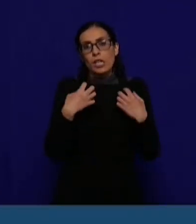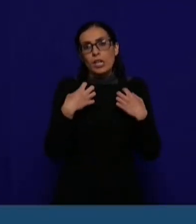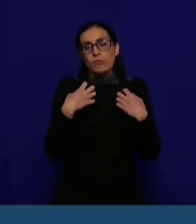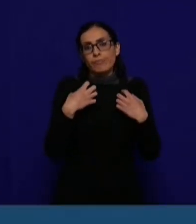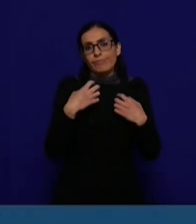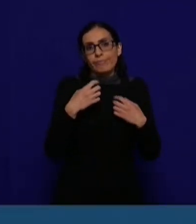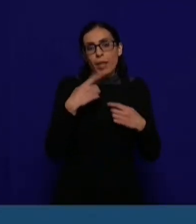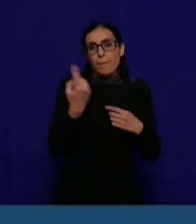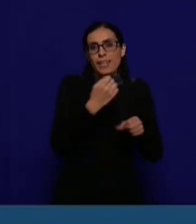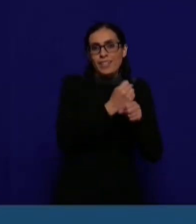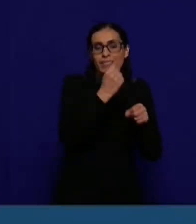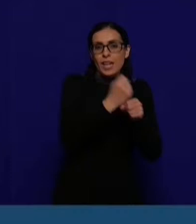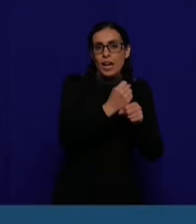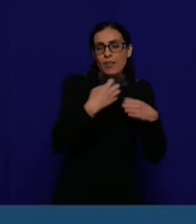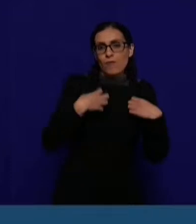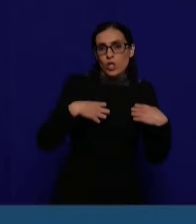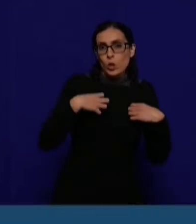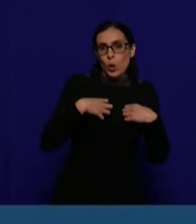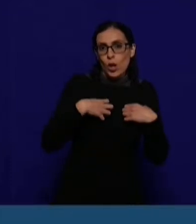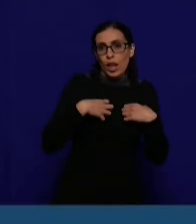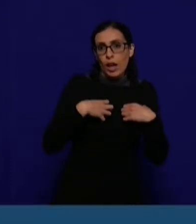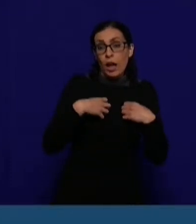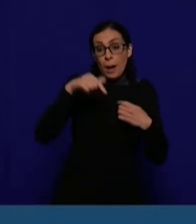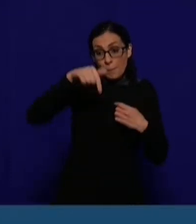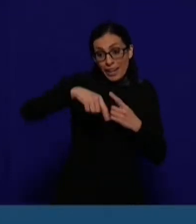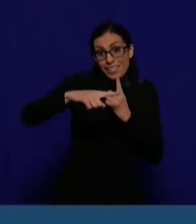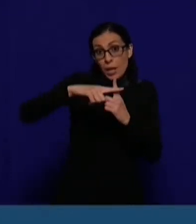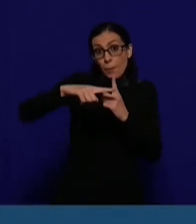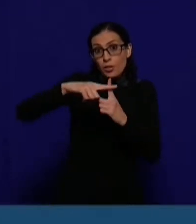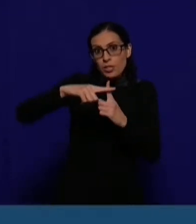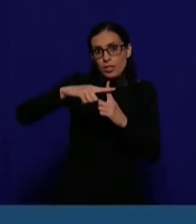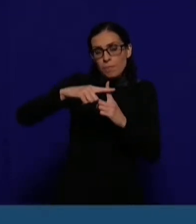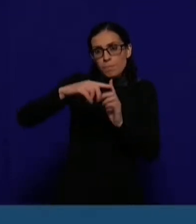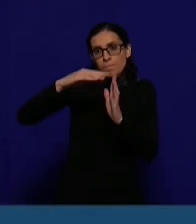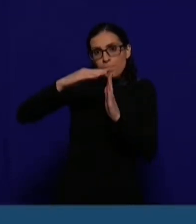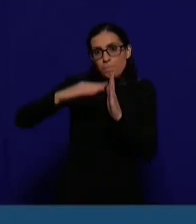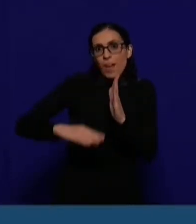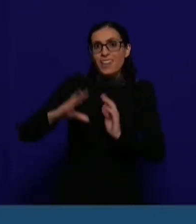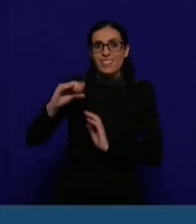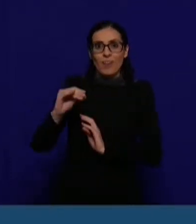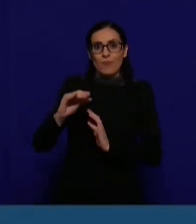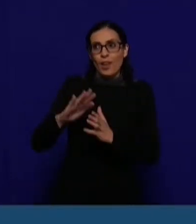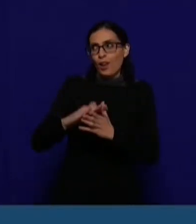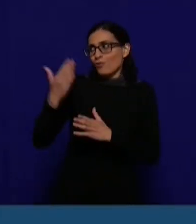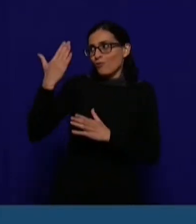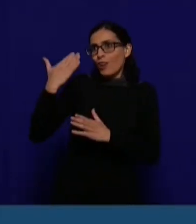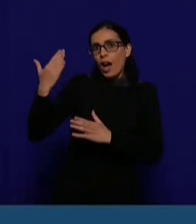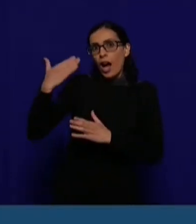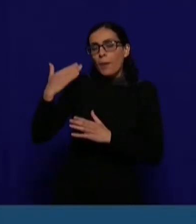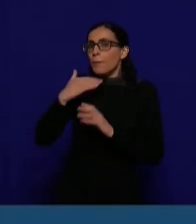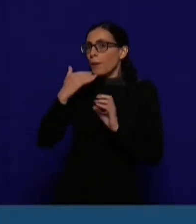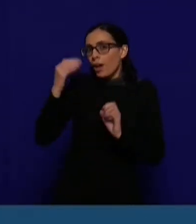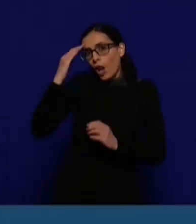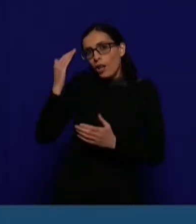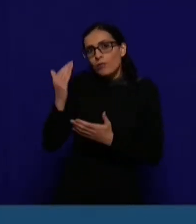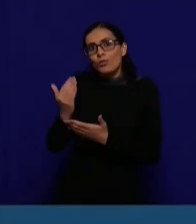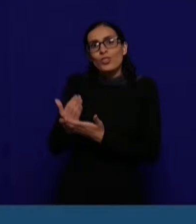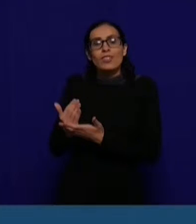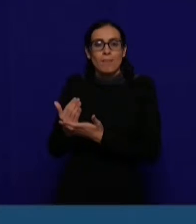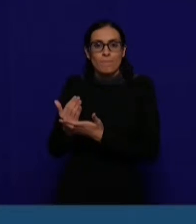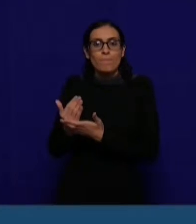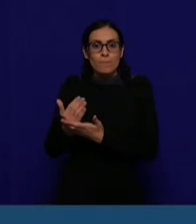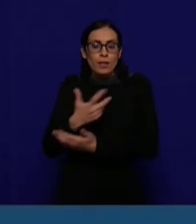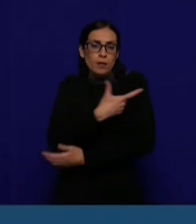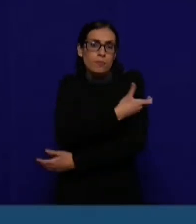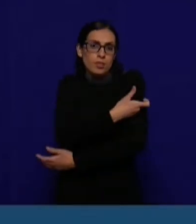jkun pożittiv huwa ħafna inqas minn dak is-senarju li kellna qabel fejn inti l-school staff ma kinux imlaqmin. Infatti minn